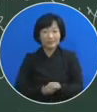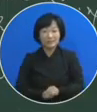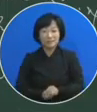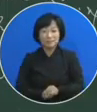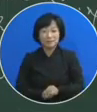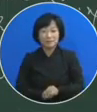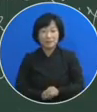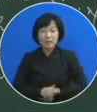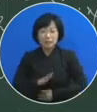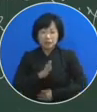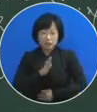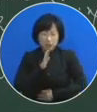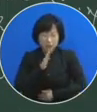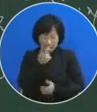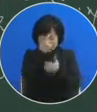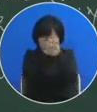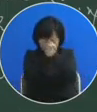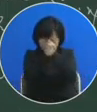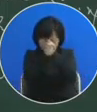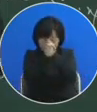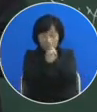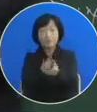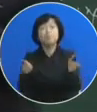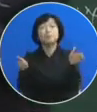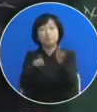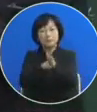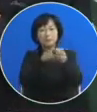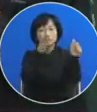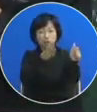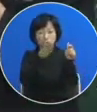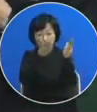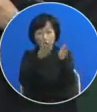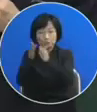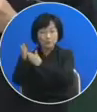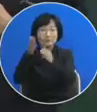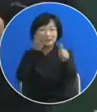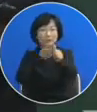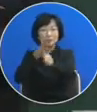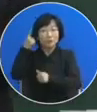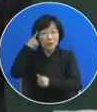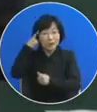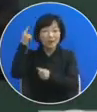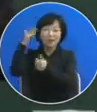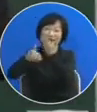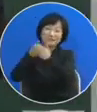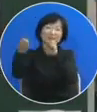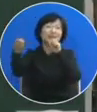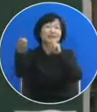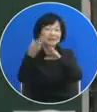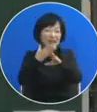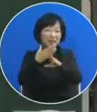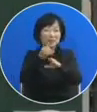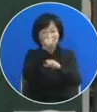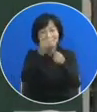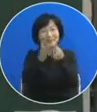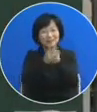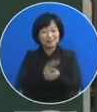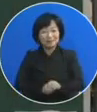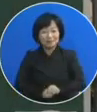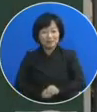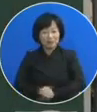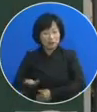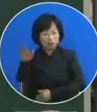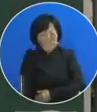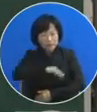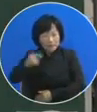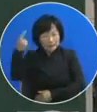진짜 기도하고 믿음 준비해라. And so really pray and prepare your faith. 하나님 응답하시게 돼 있어. That God will answer. 도저히 우리가